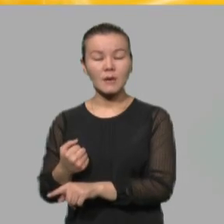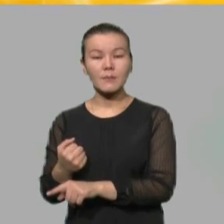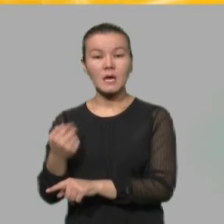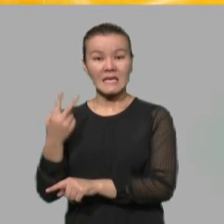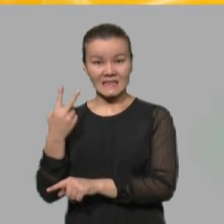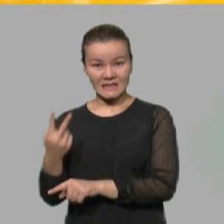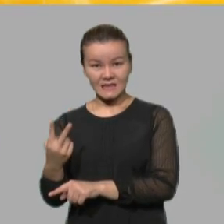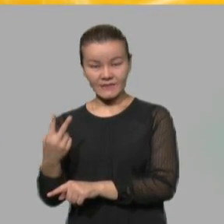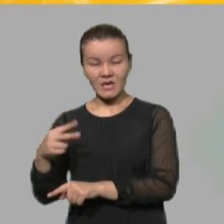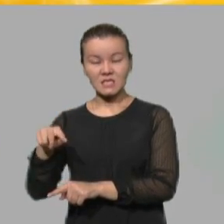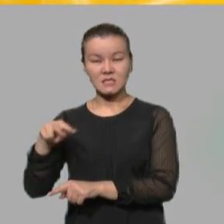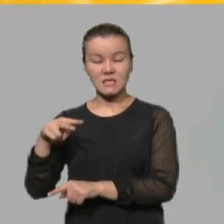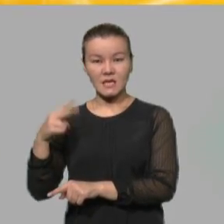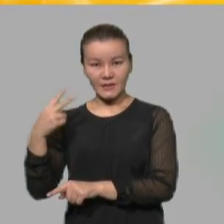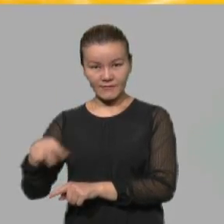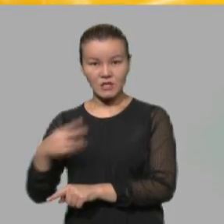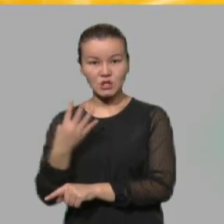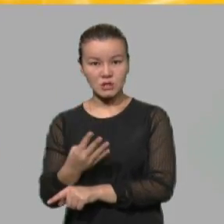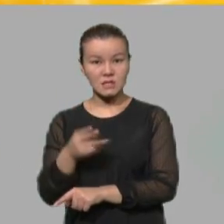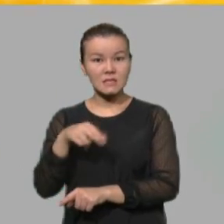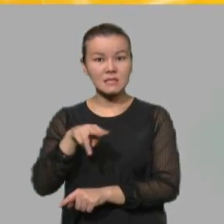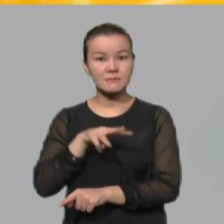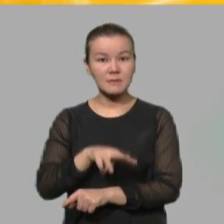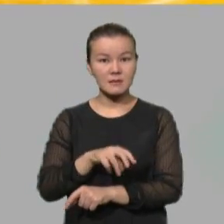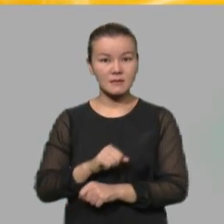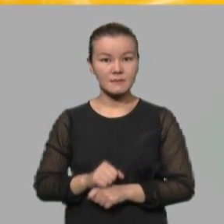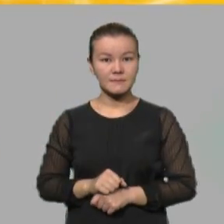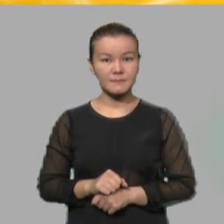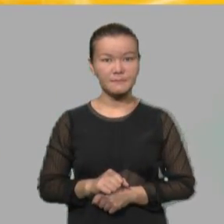Получаем 24 дециметра.